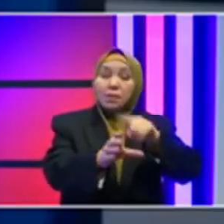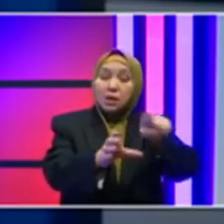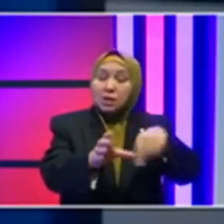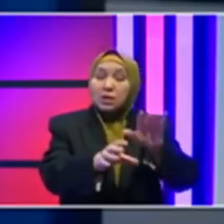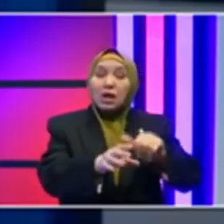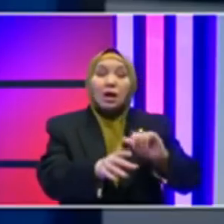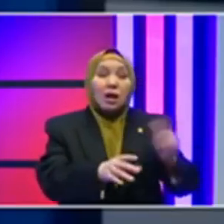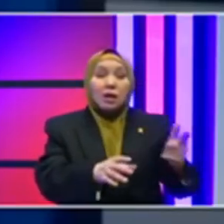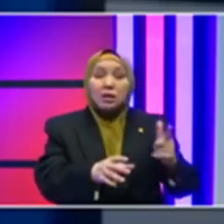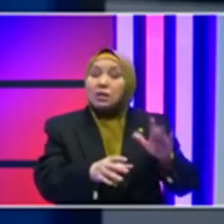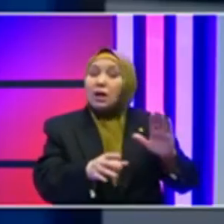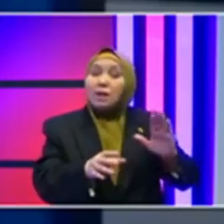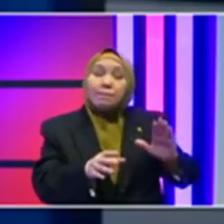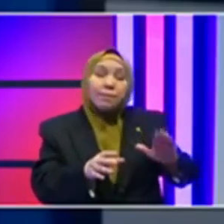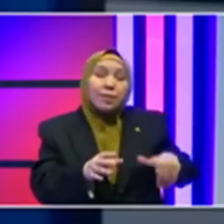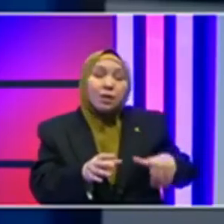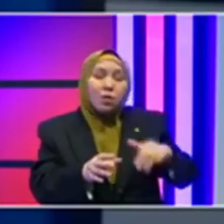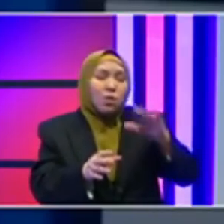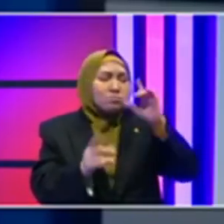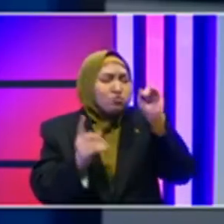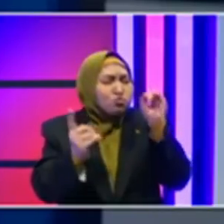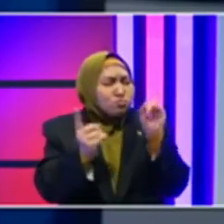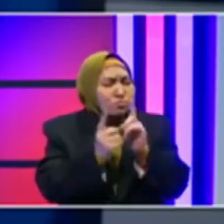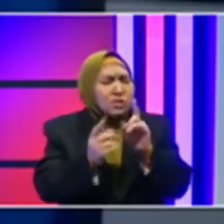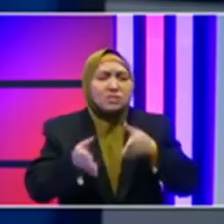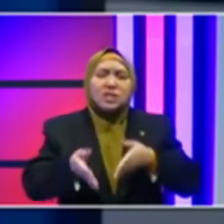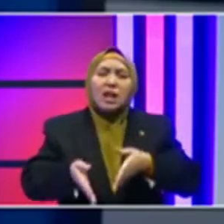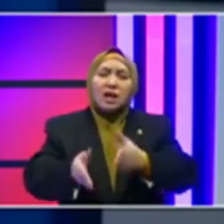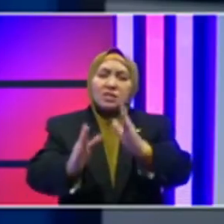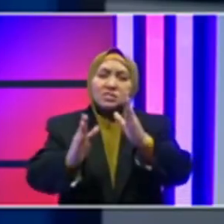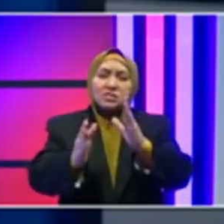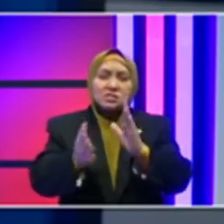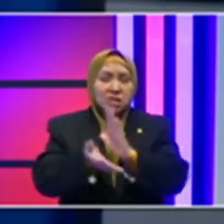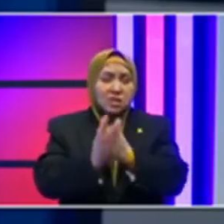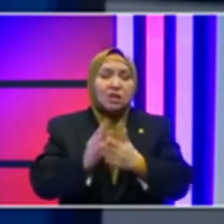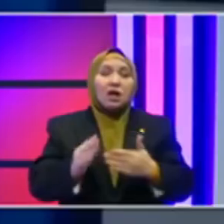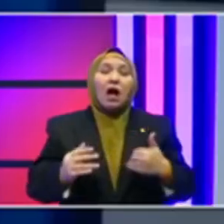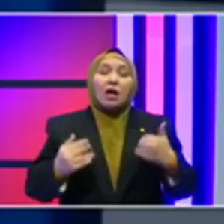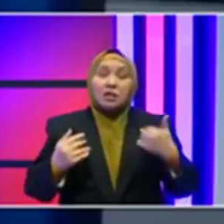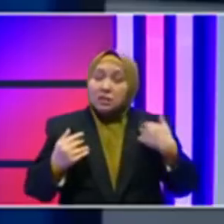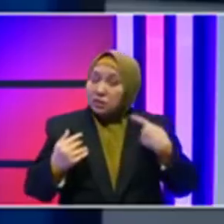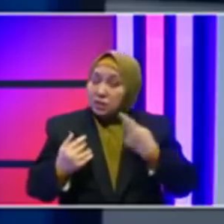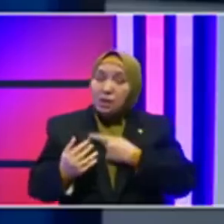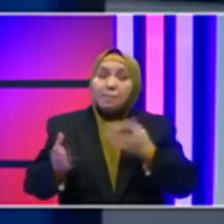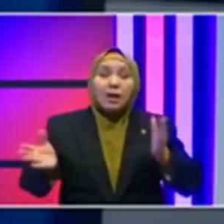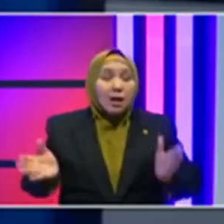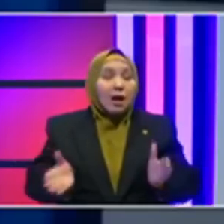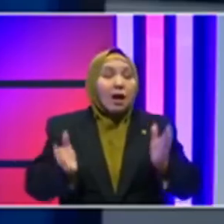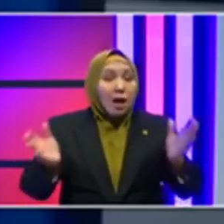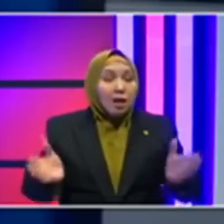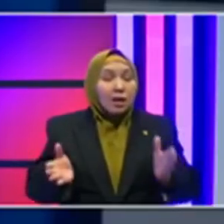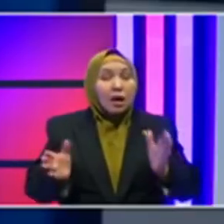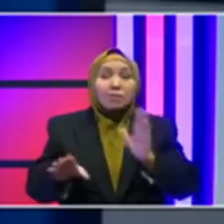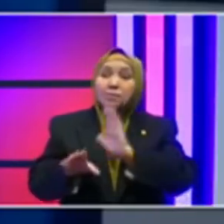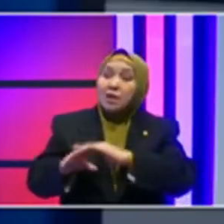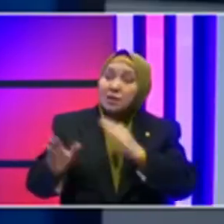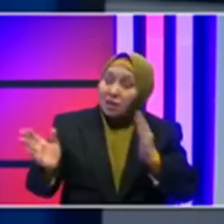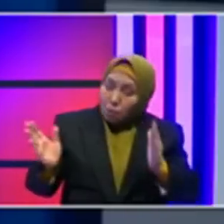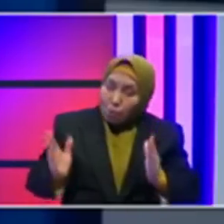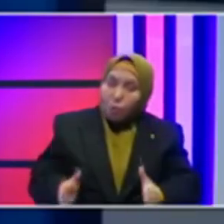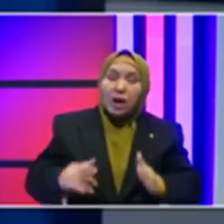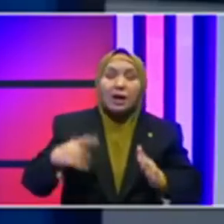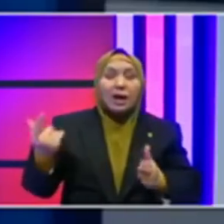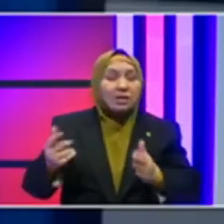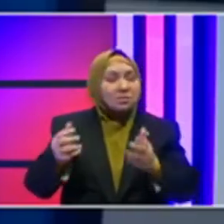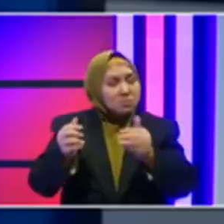yang belum mungkin menjumpai jalannya jadi seharusnya adalah untuk kita menggalakkan kita mengajak orang lain sama-sama